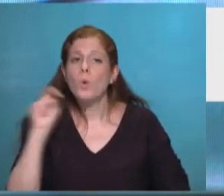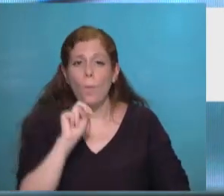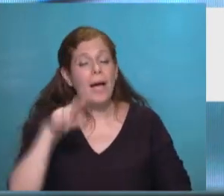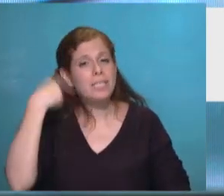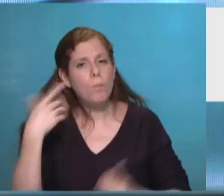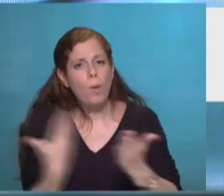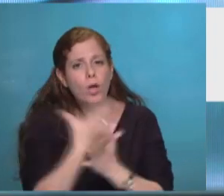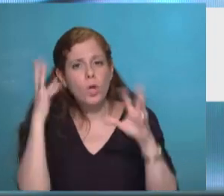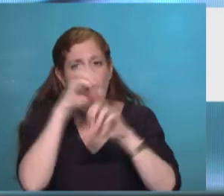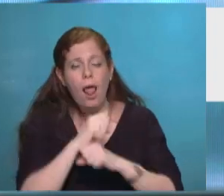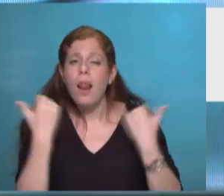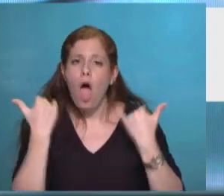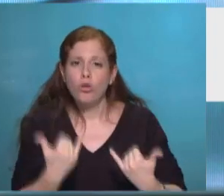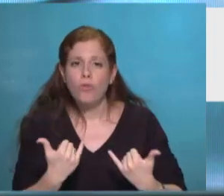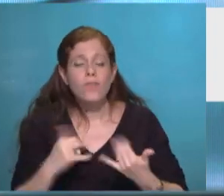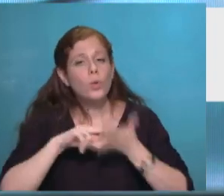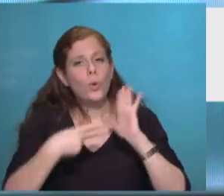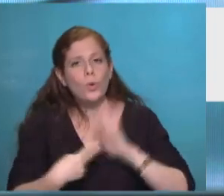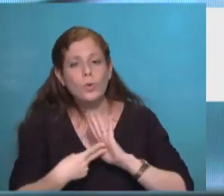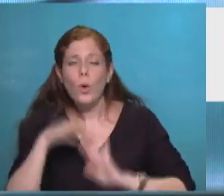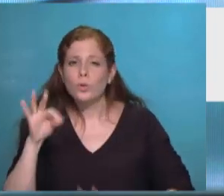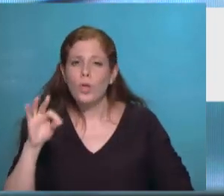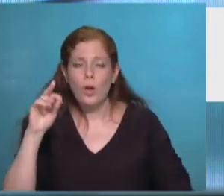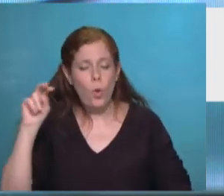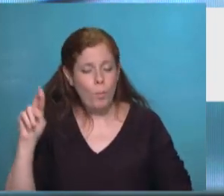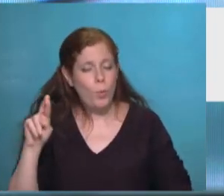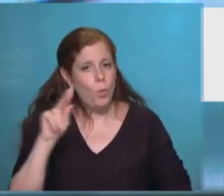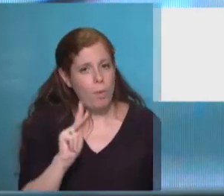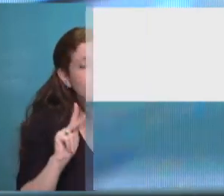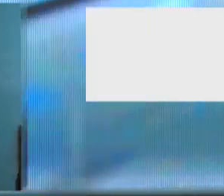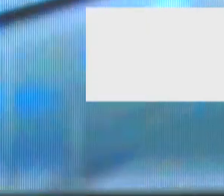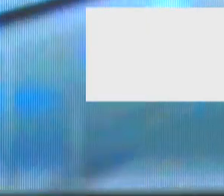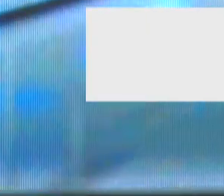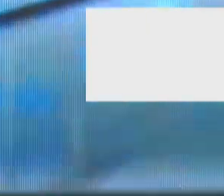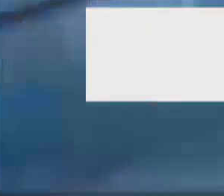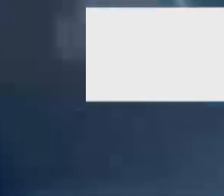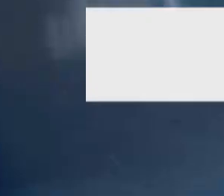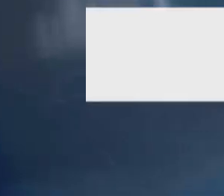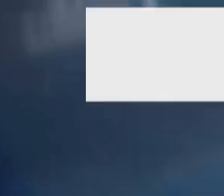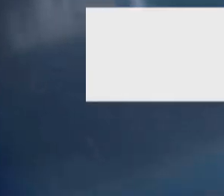חדשות הלילה. עכשיו תוכניתו של רוני קובן, יוצאים מהכלל, להתראות לכם ערב טוב.